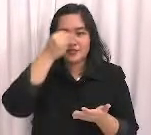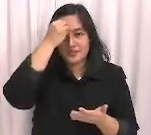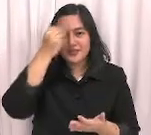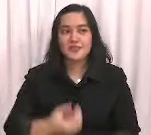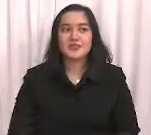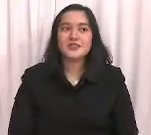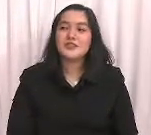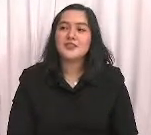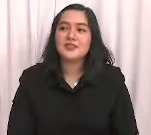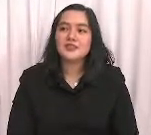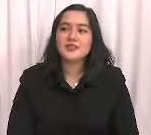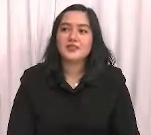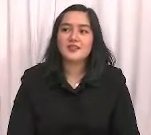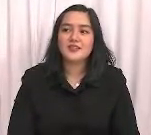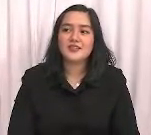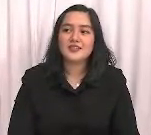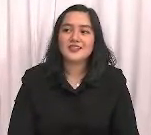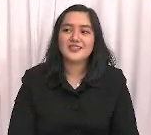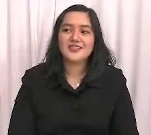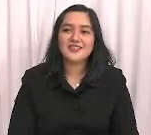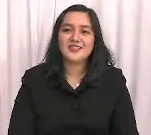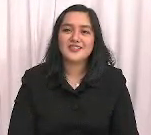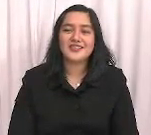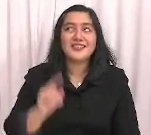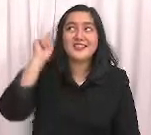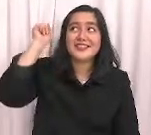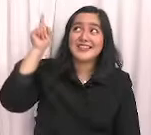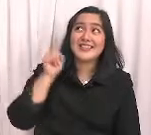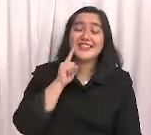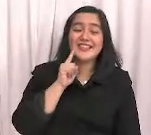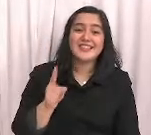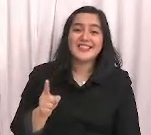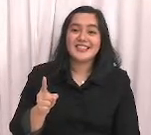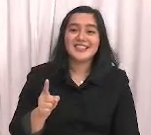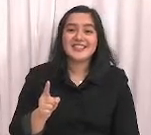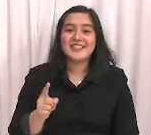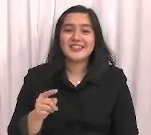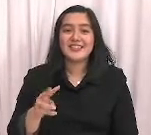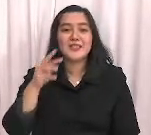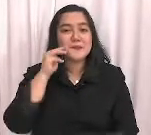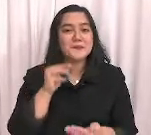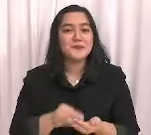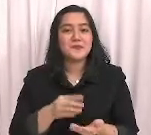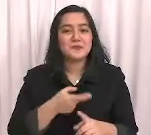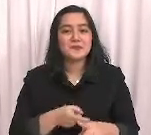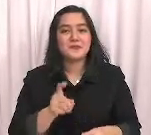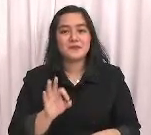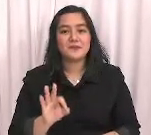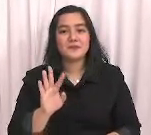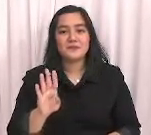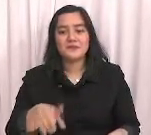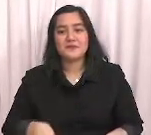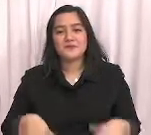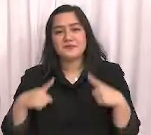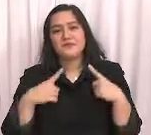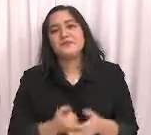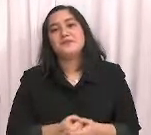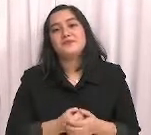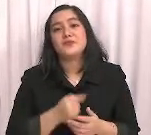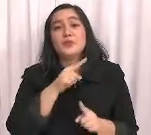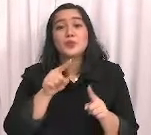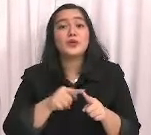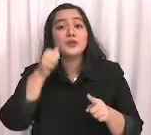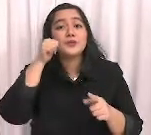ka na, Cynthia? Ay, eto po, kay all baby. Right. Sabi niya po, kapag nakita ng asawang babae ang kahinaan ng asawa